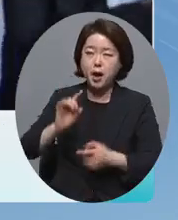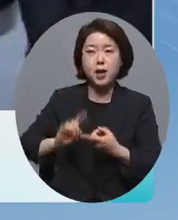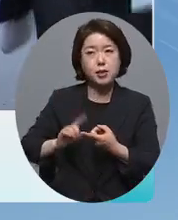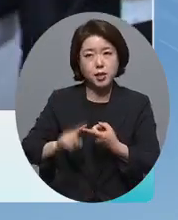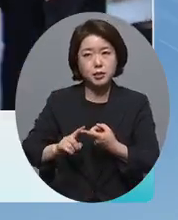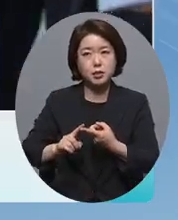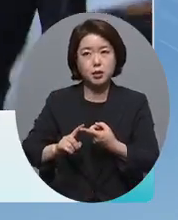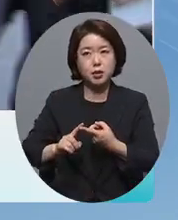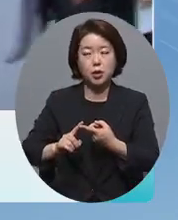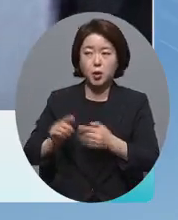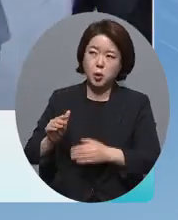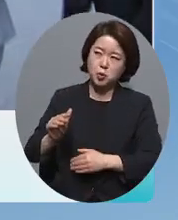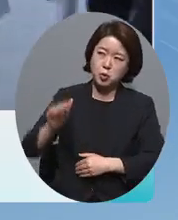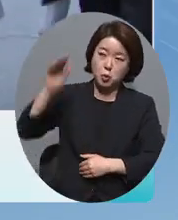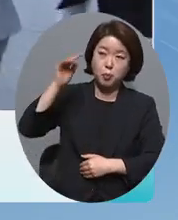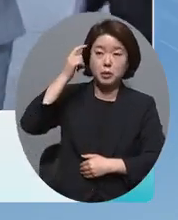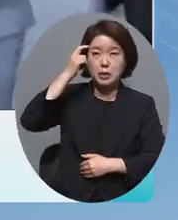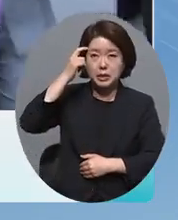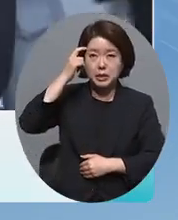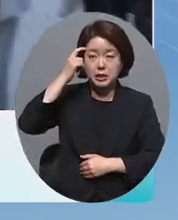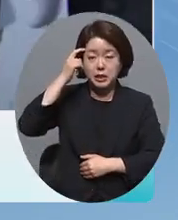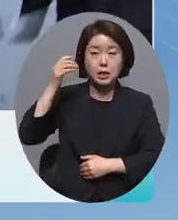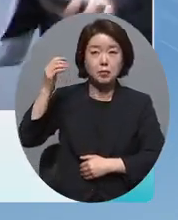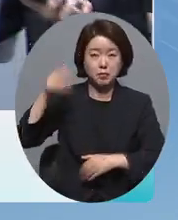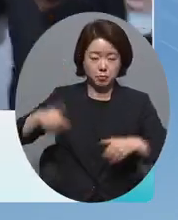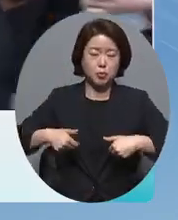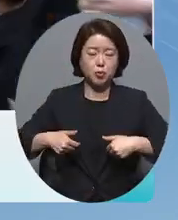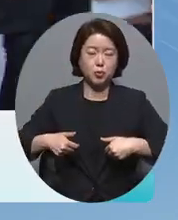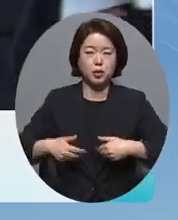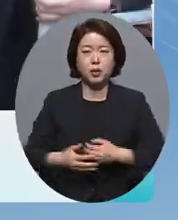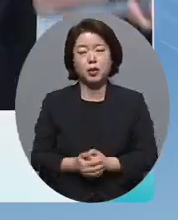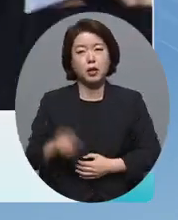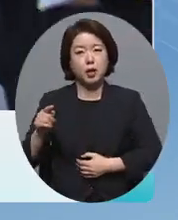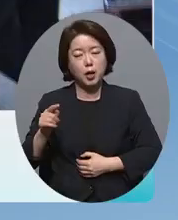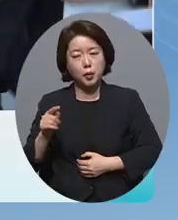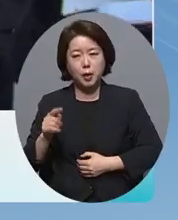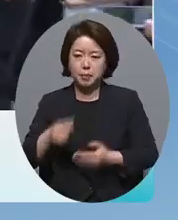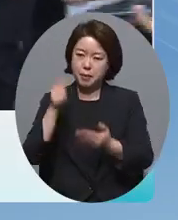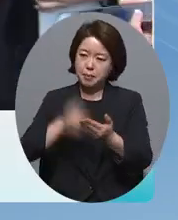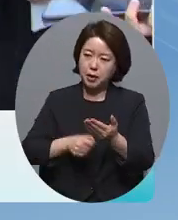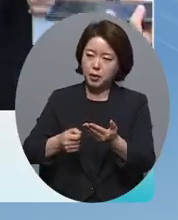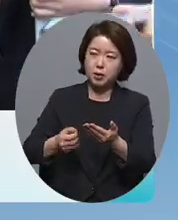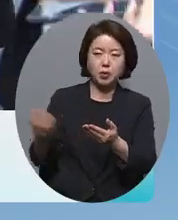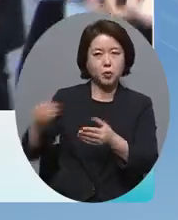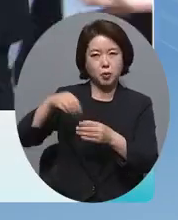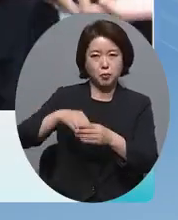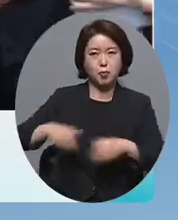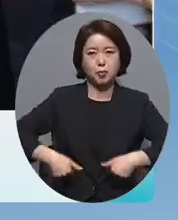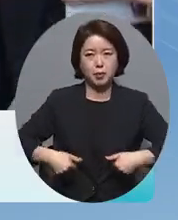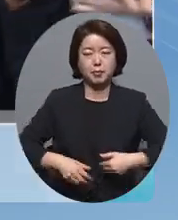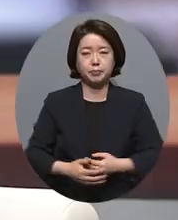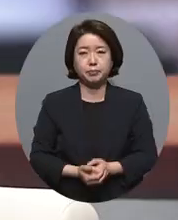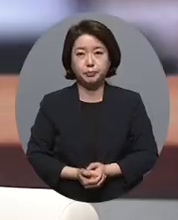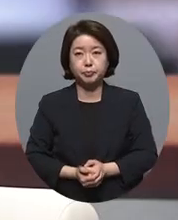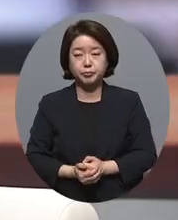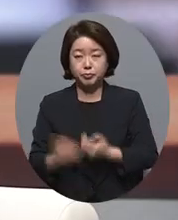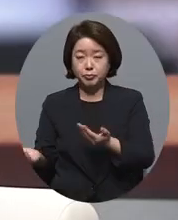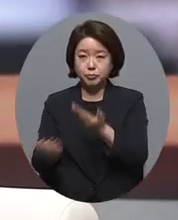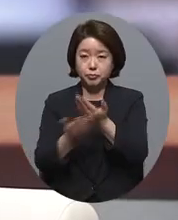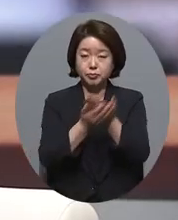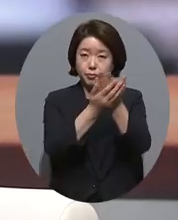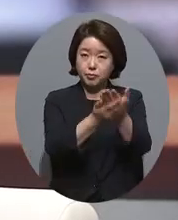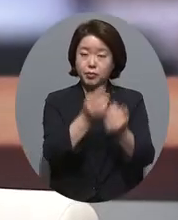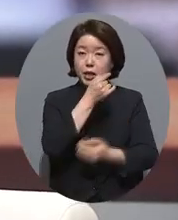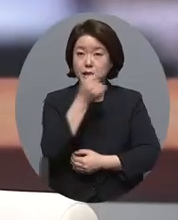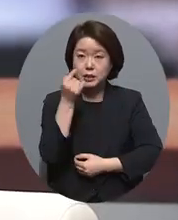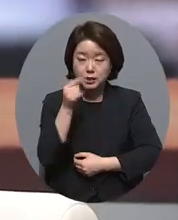대한 높은 수준의 인식을 요한다 그런 것들이 아마 판결이 좀 반영된 것이 아닐까 싶습니다 제출된 증거만으로는